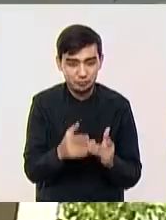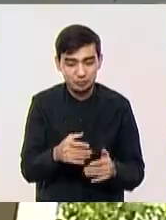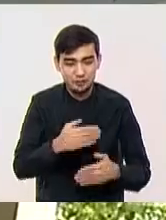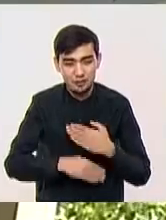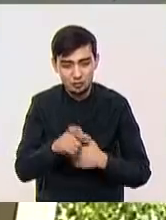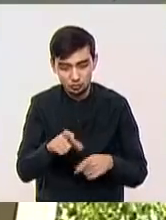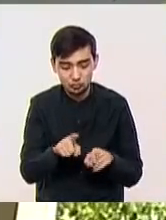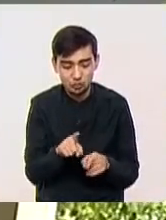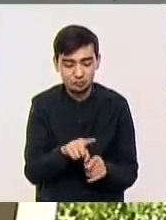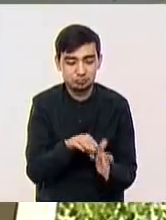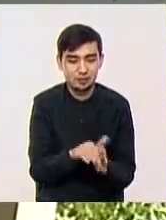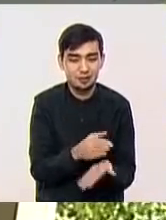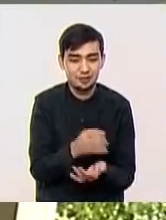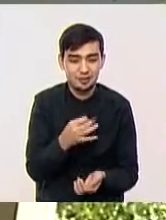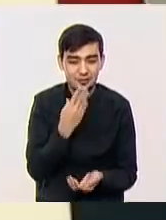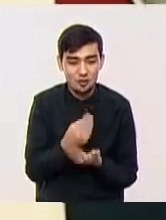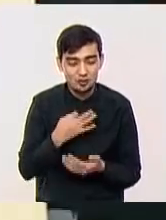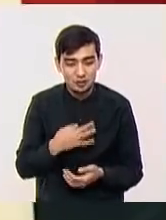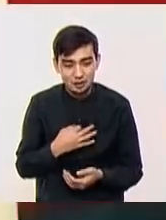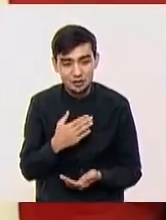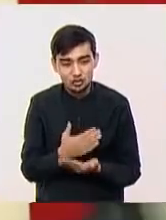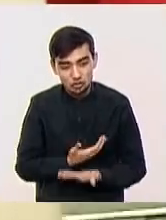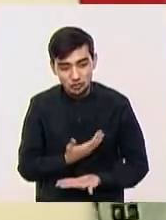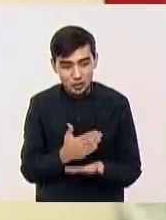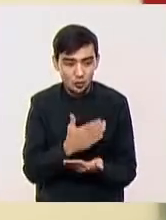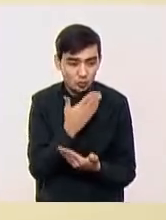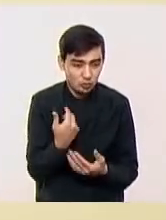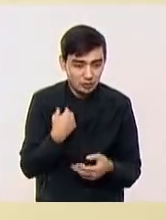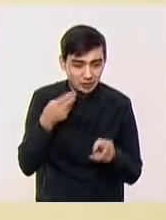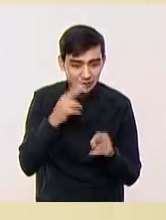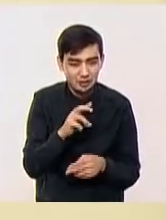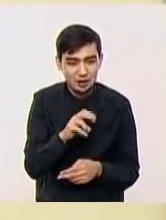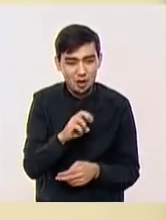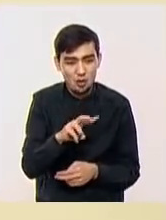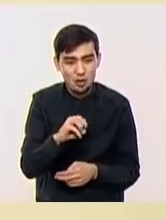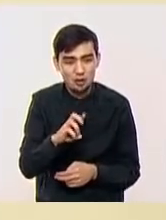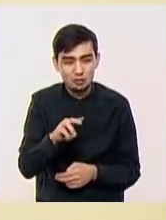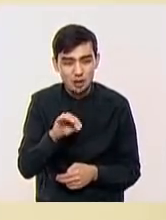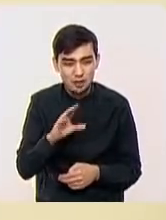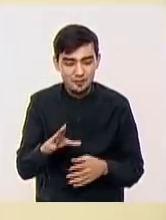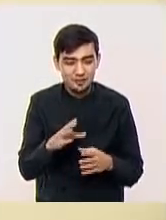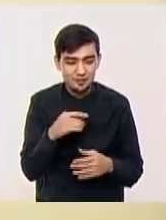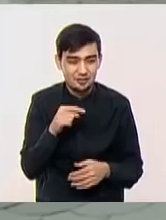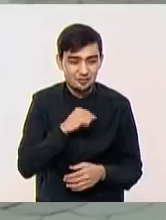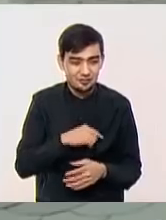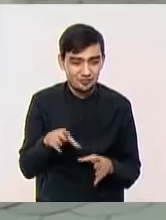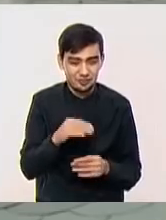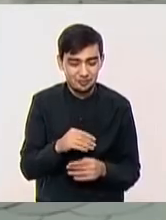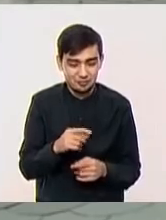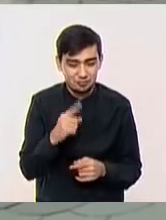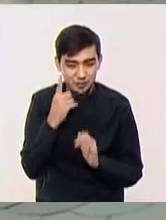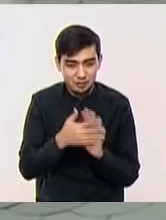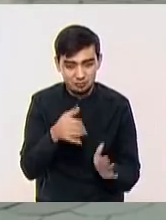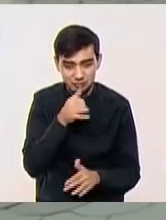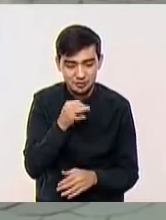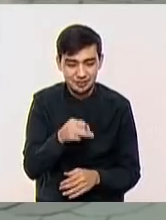мүгедек болғандар бар. Әлі күнде ұлының өлі тірісінен хабарсыз Дәуітбаевтар отбасының мұңын да өздерінде ешкім түсініп жатқан жоқ. Естеріңізде болса,